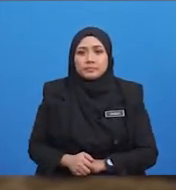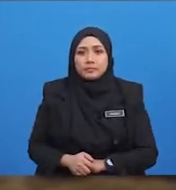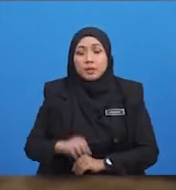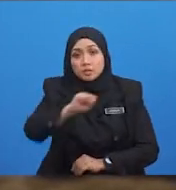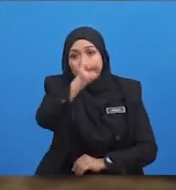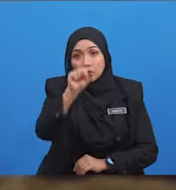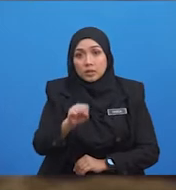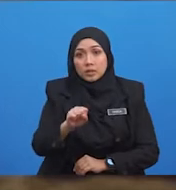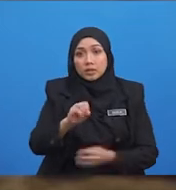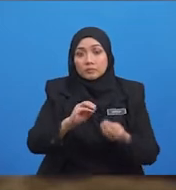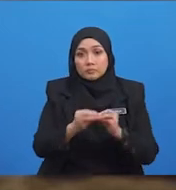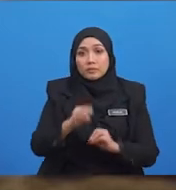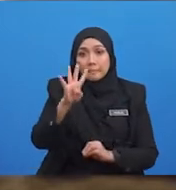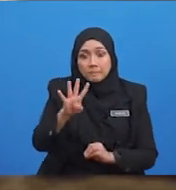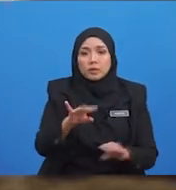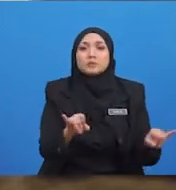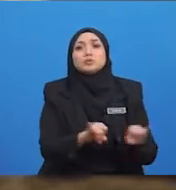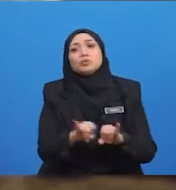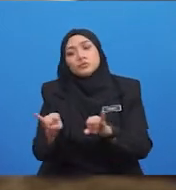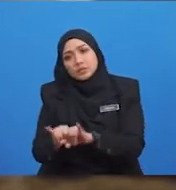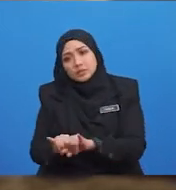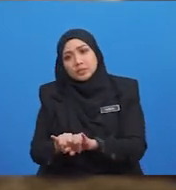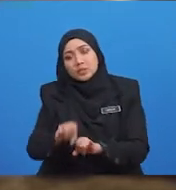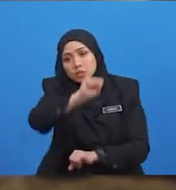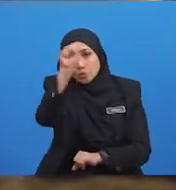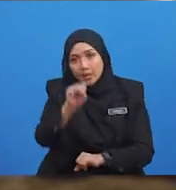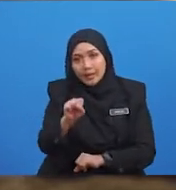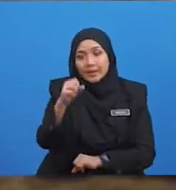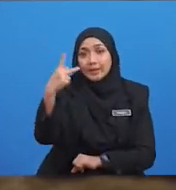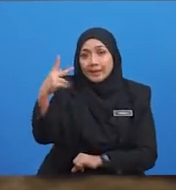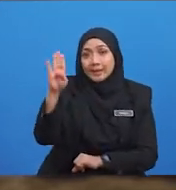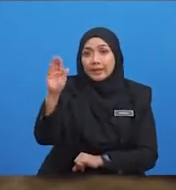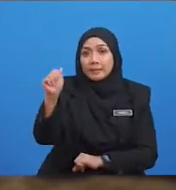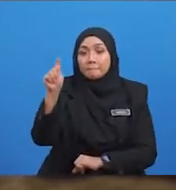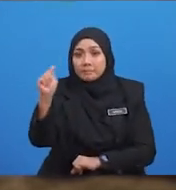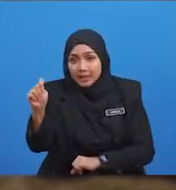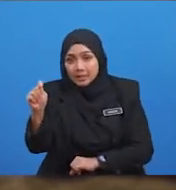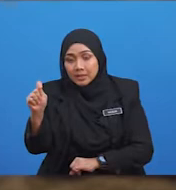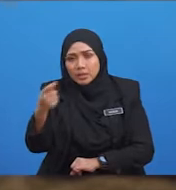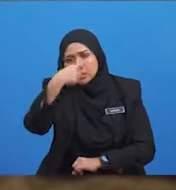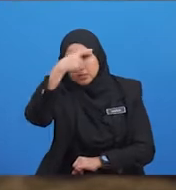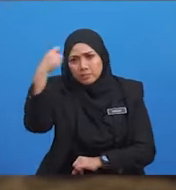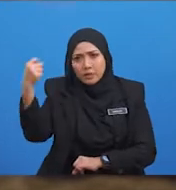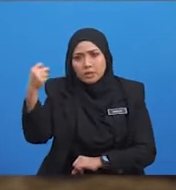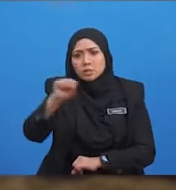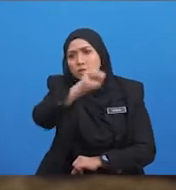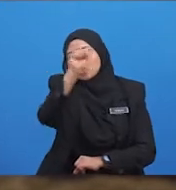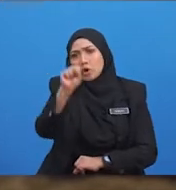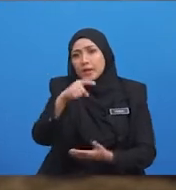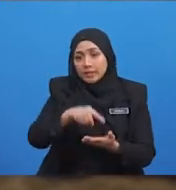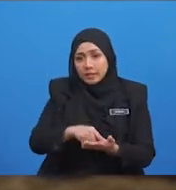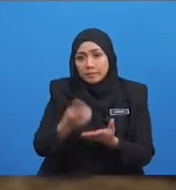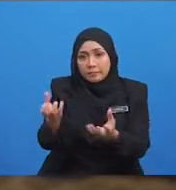Nampaknya soalan yang keempat juga merupakan soalan kibat kerana soalan ini meminta